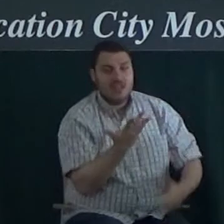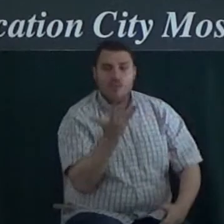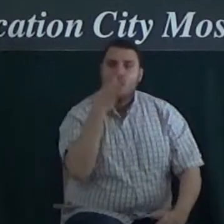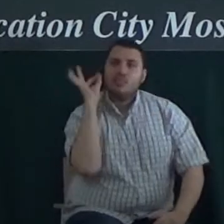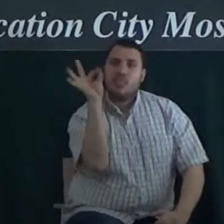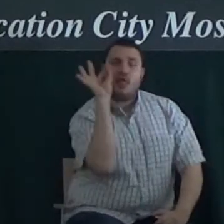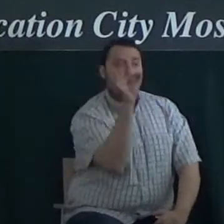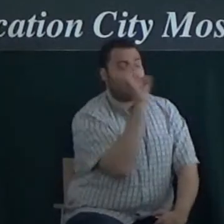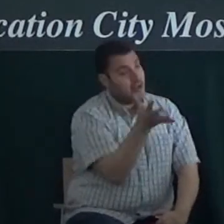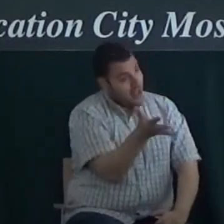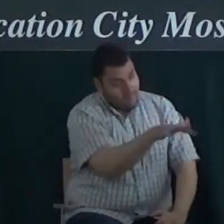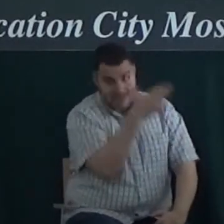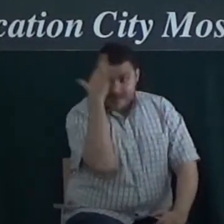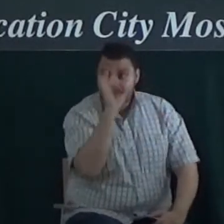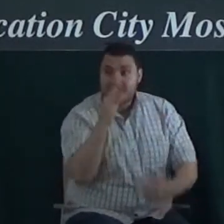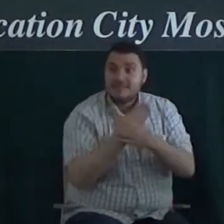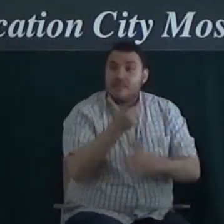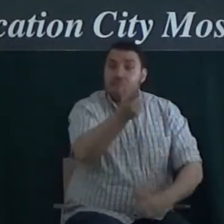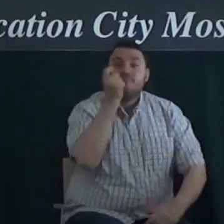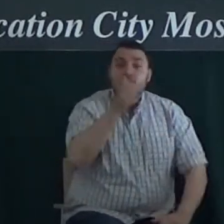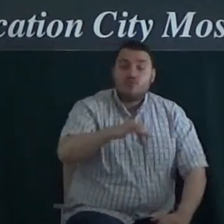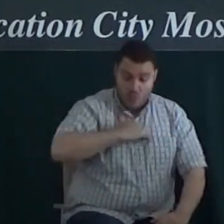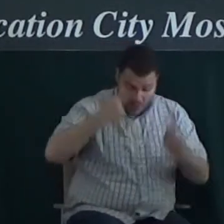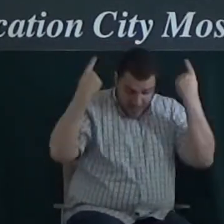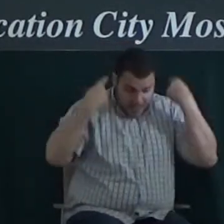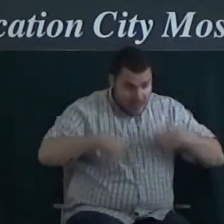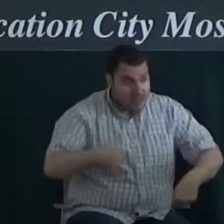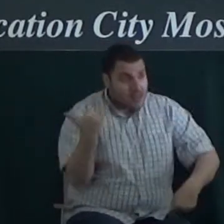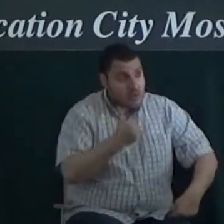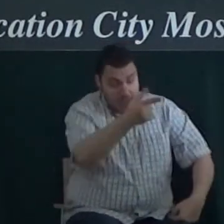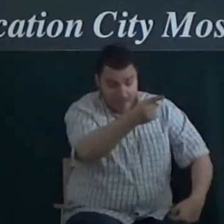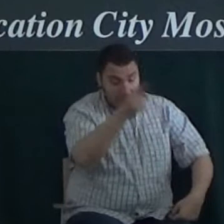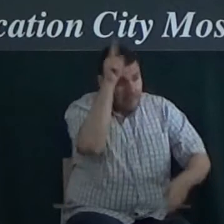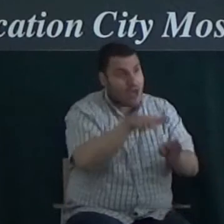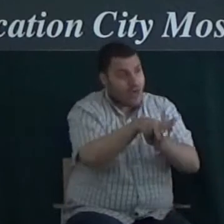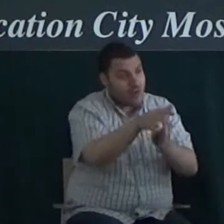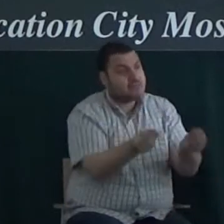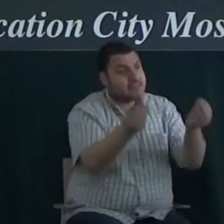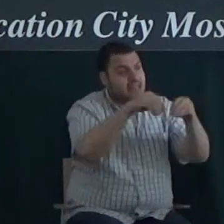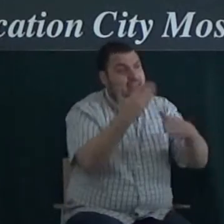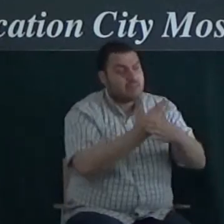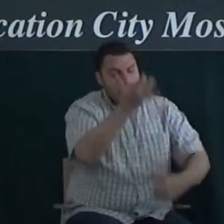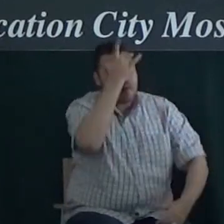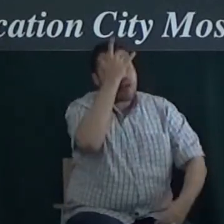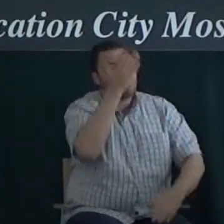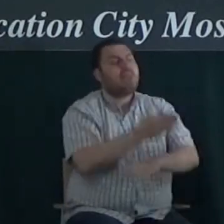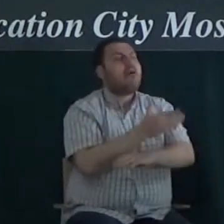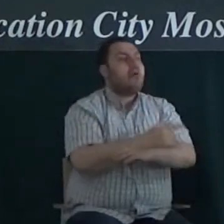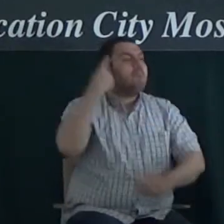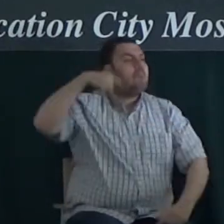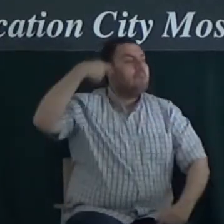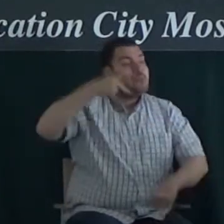بلسانه، فيعاقبه الله تعالى في بدنه فيمرض، ويعاقبه في ولده فيعقه، ويعاقبه في